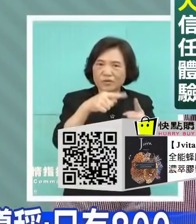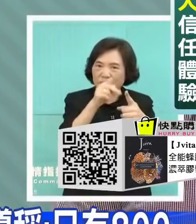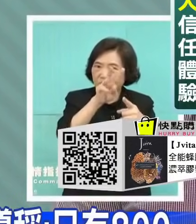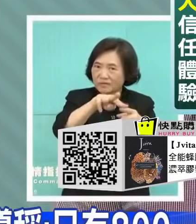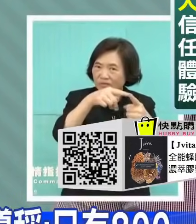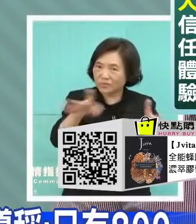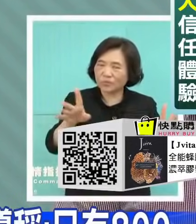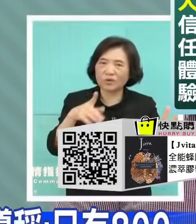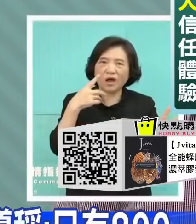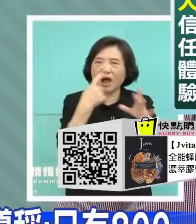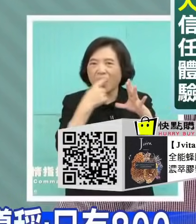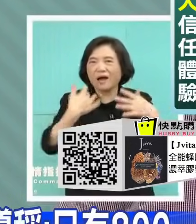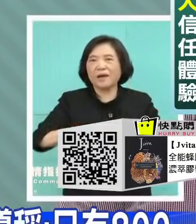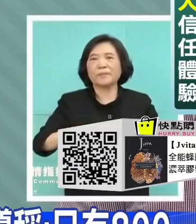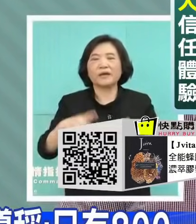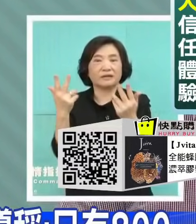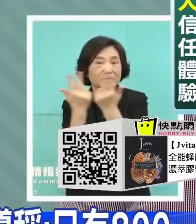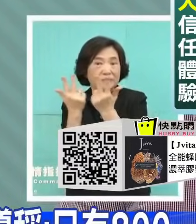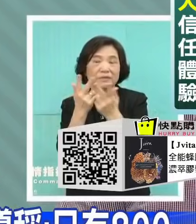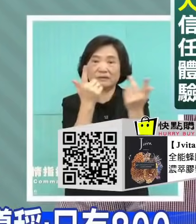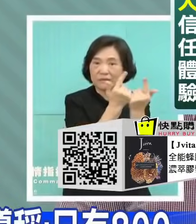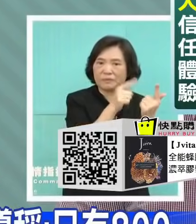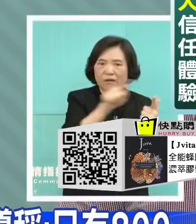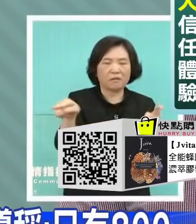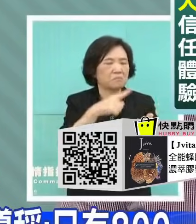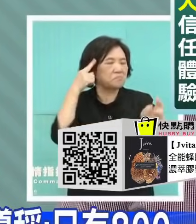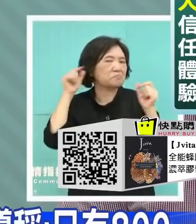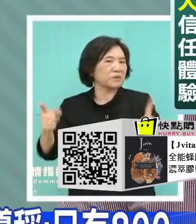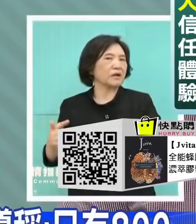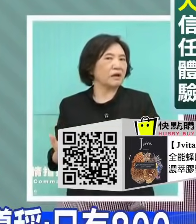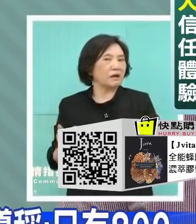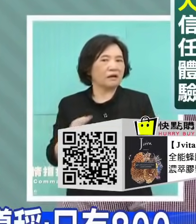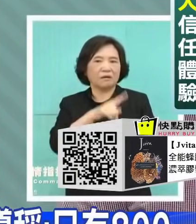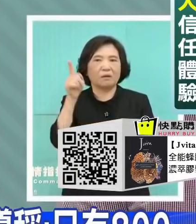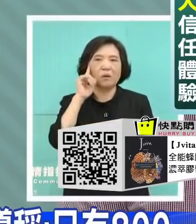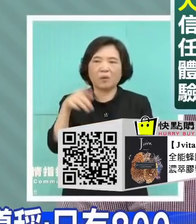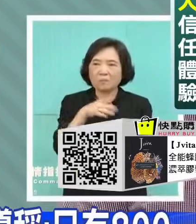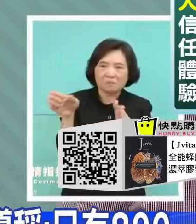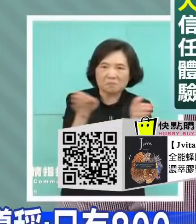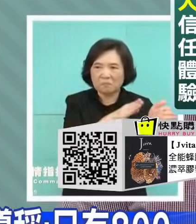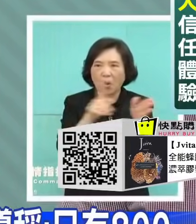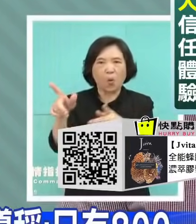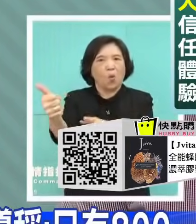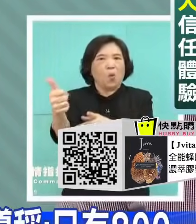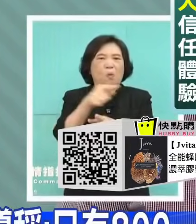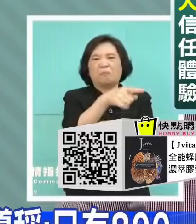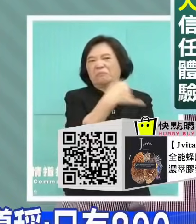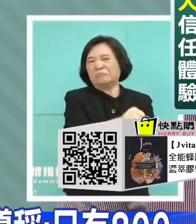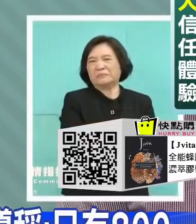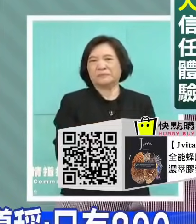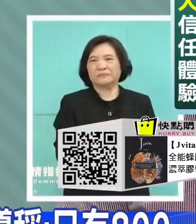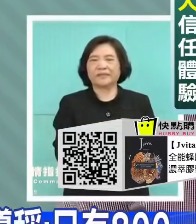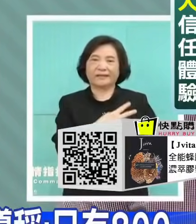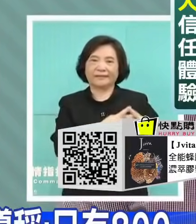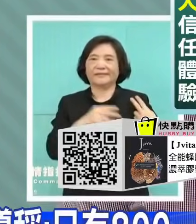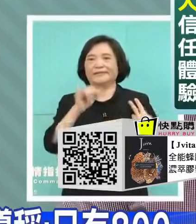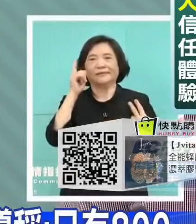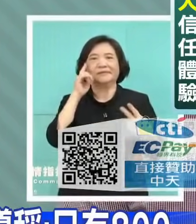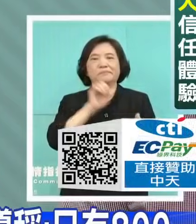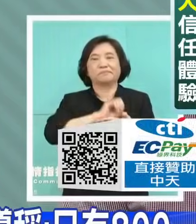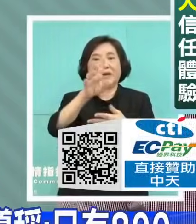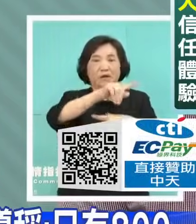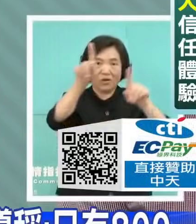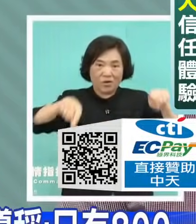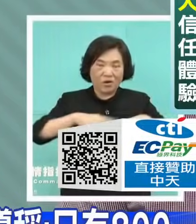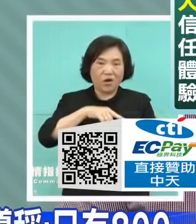3000多人待完成筛检，新北市和台北市的做法和结果成为鲜明的对照组。蔡慧珍姐姐，你这篇报道里面写的